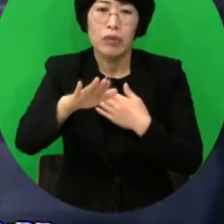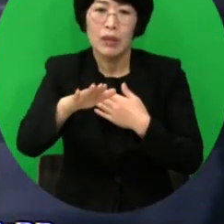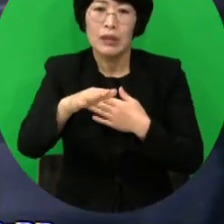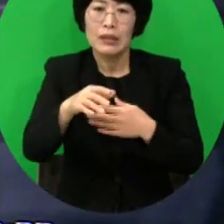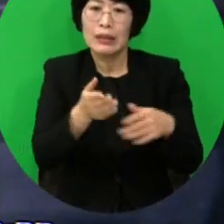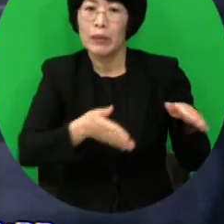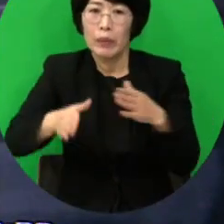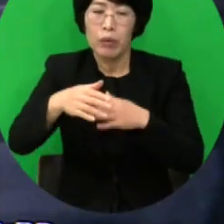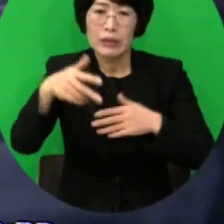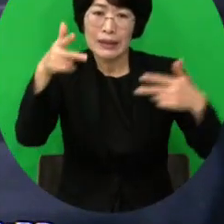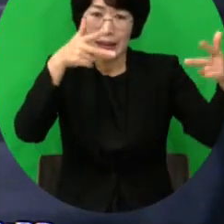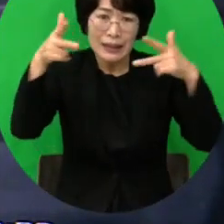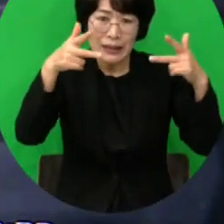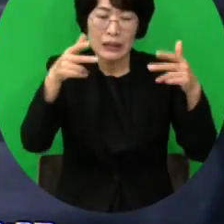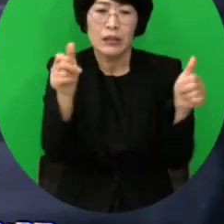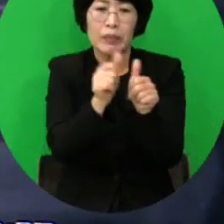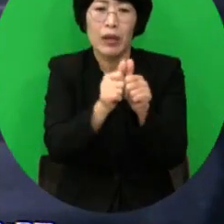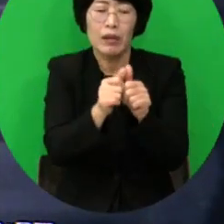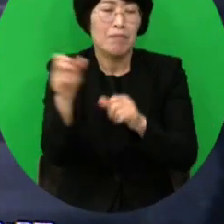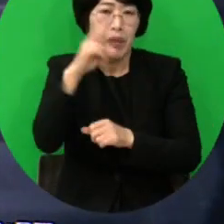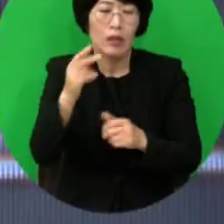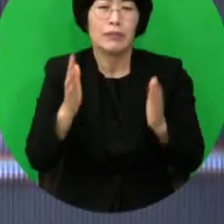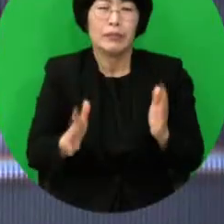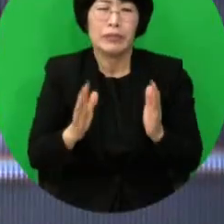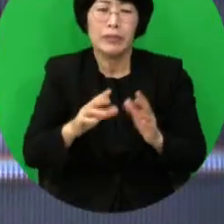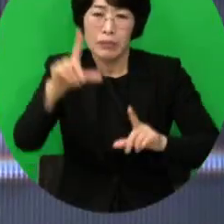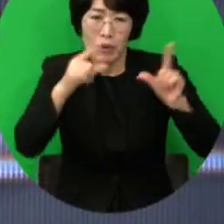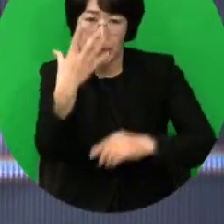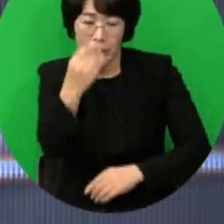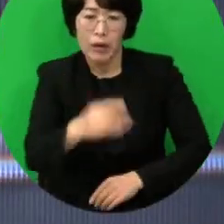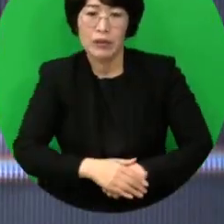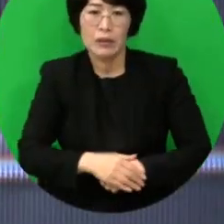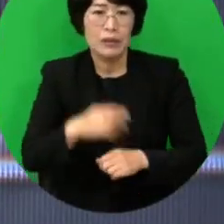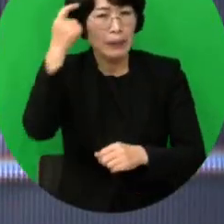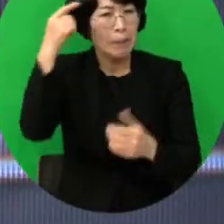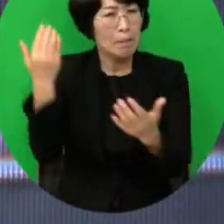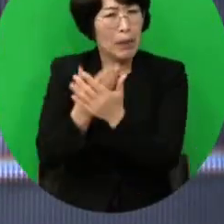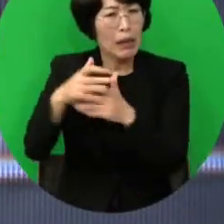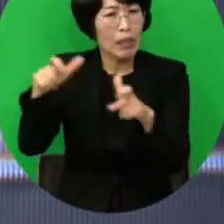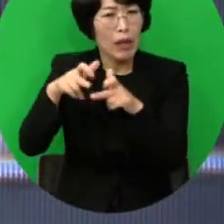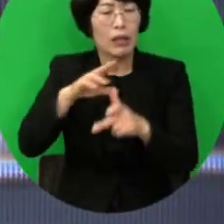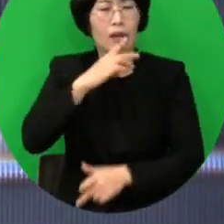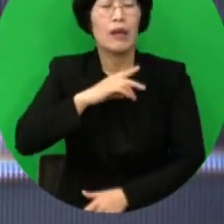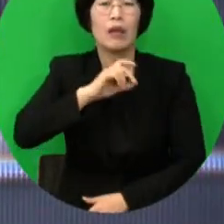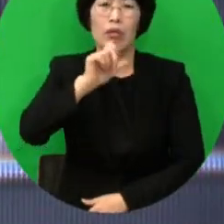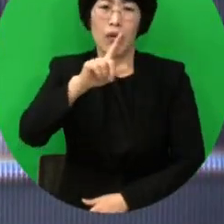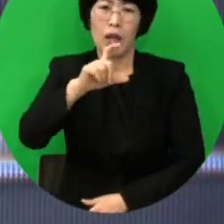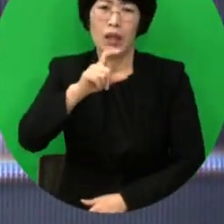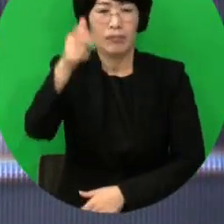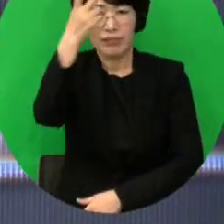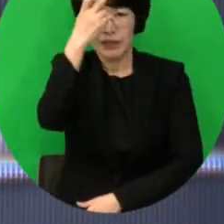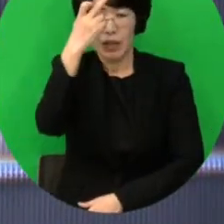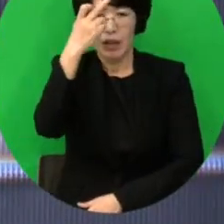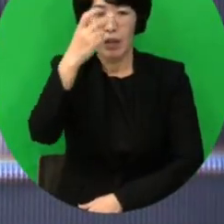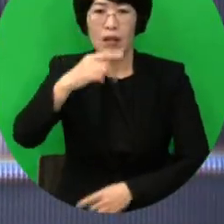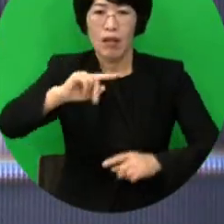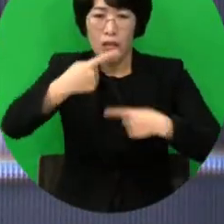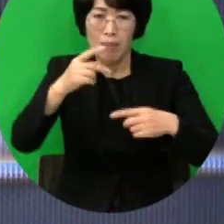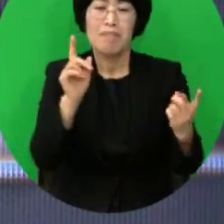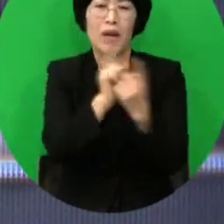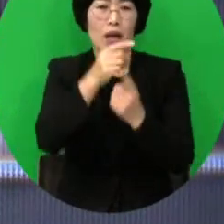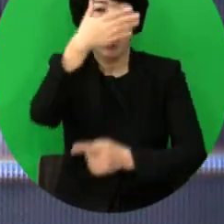다른 CCTV에도 남성이 뛰는 모습이 포착됩니다. 발달장애가 있는 15살 최모군이 설을 맞아 부모와 함께